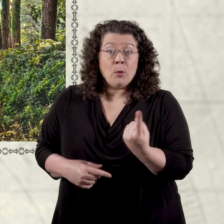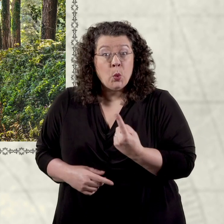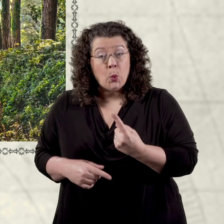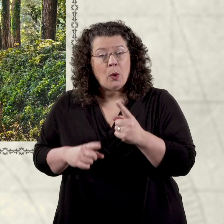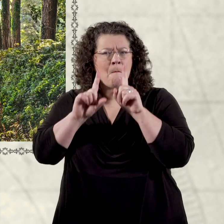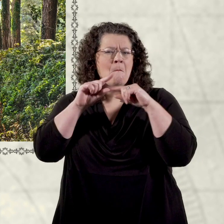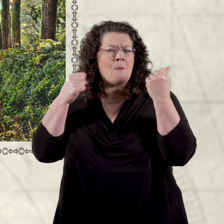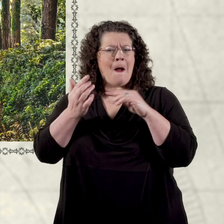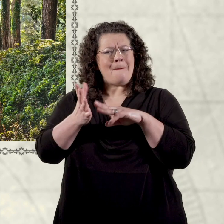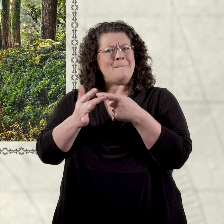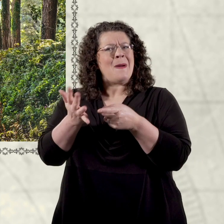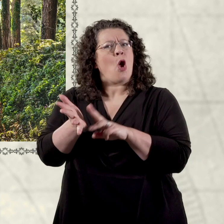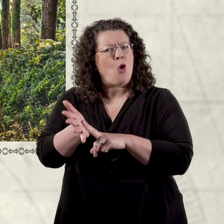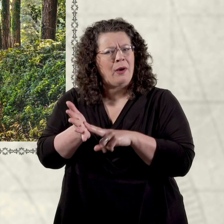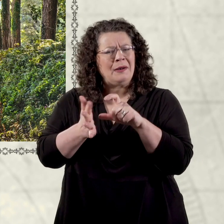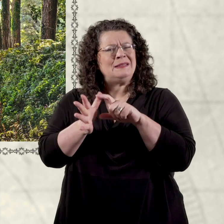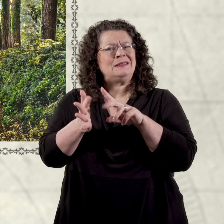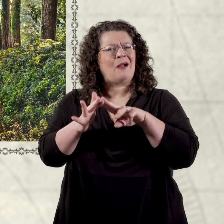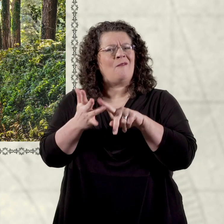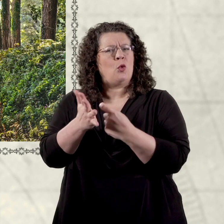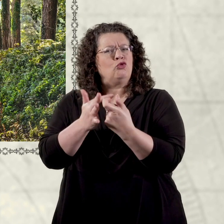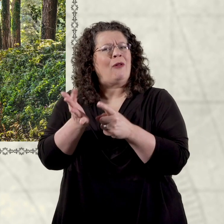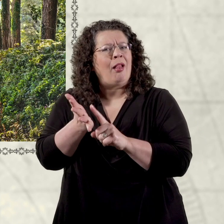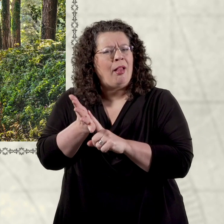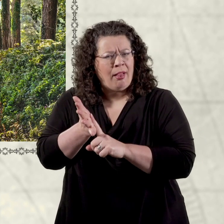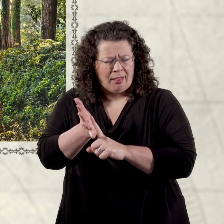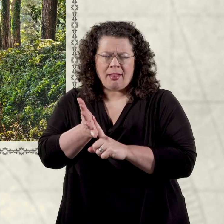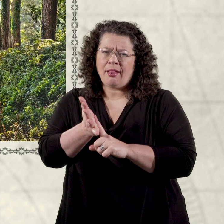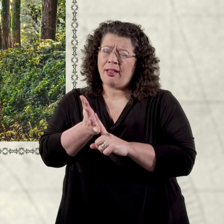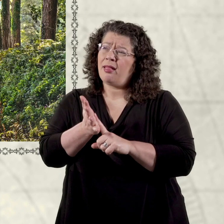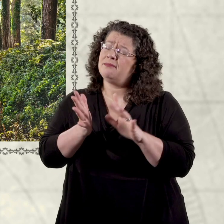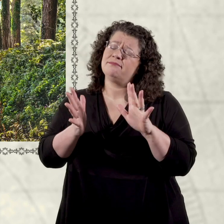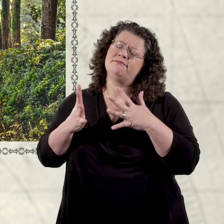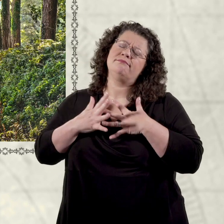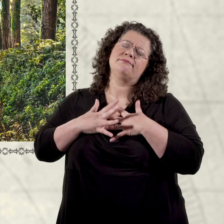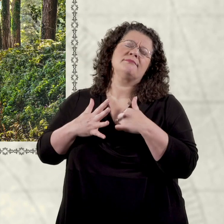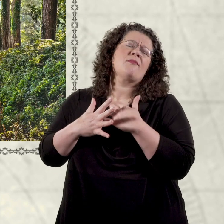A dyma pwy sy ar fai. Meilon dafodryll.